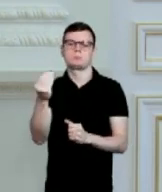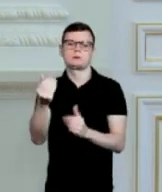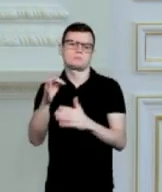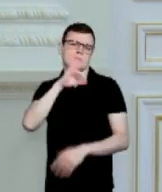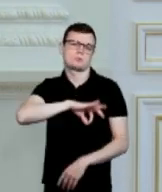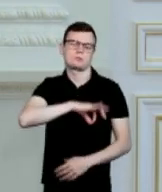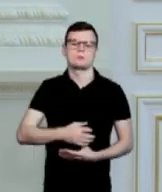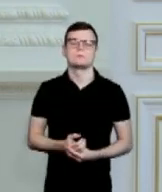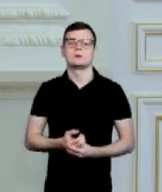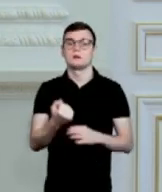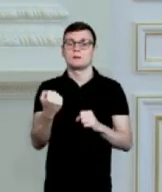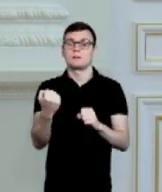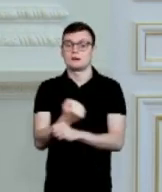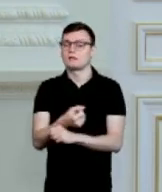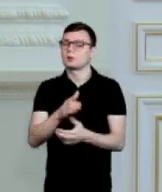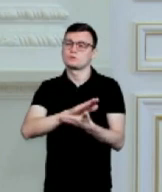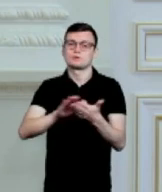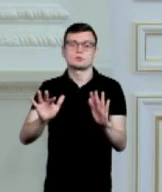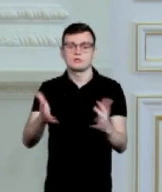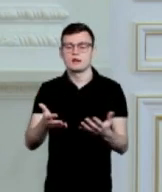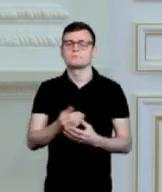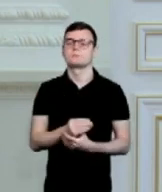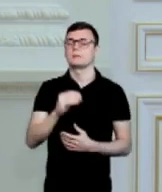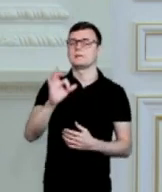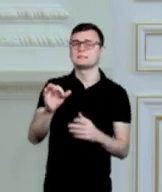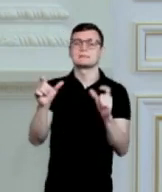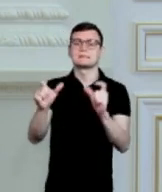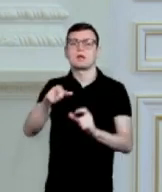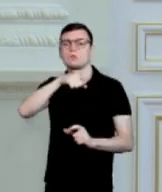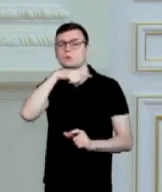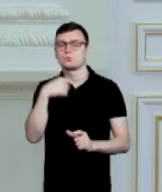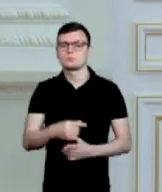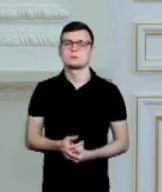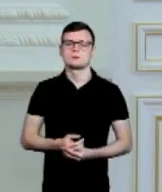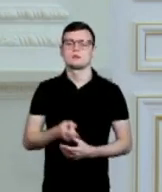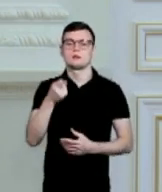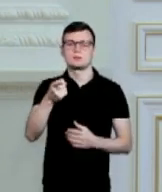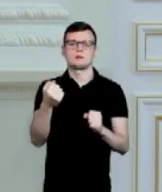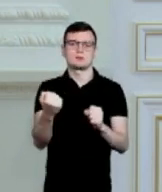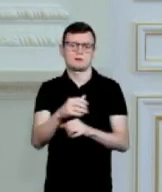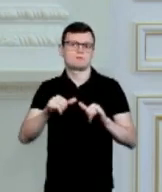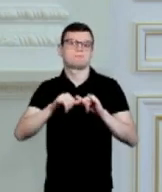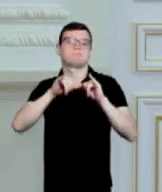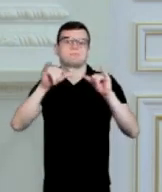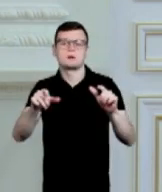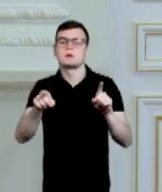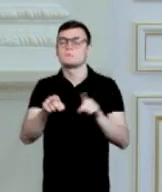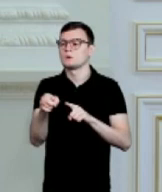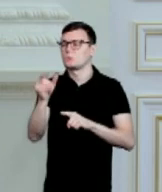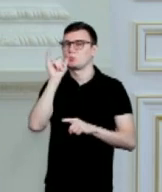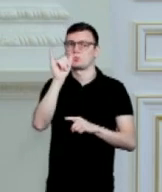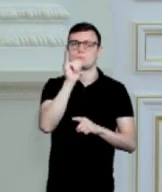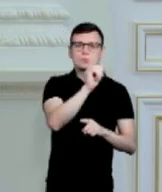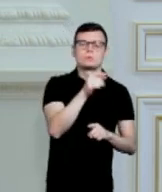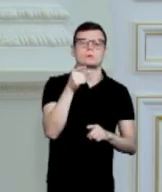išlikti nuoseklus ir tęsti ES sankcijų Rusijai politiką, tiek jas griežtinant, tiek siekiant užkirsti visus kelius